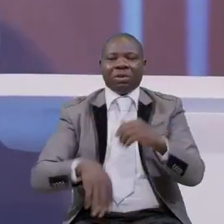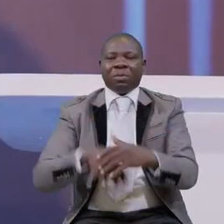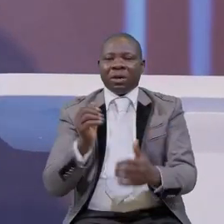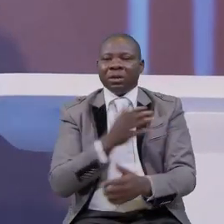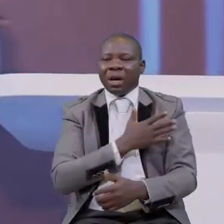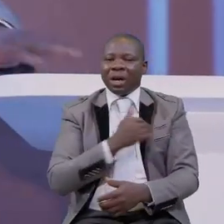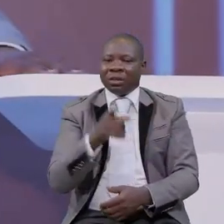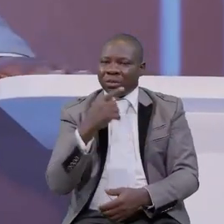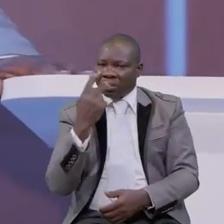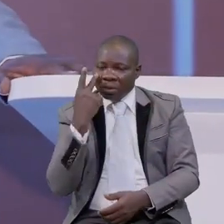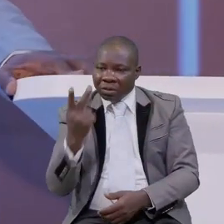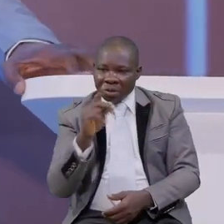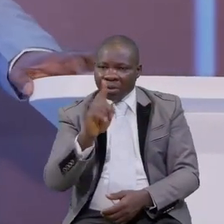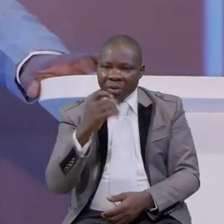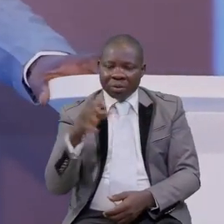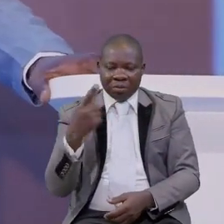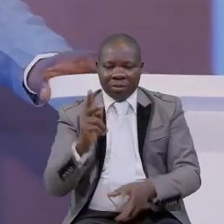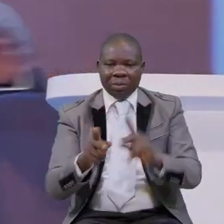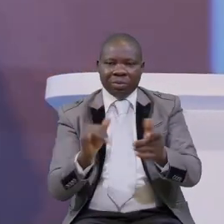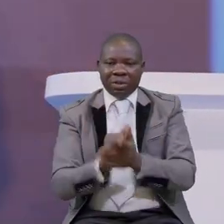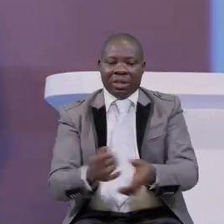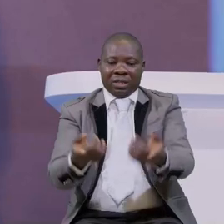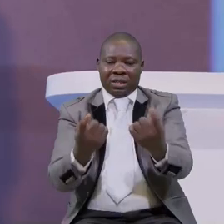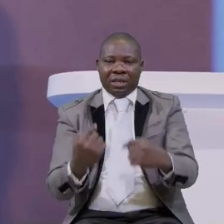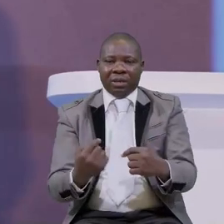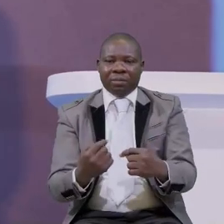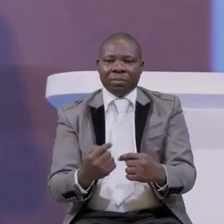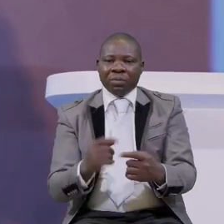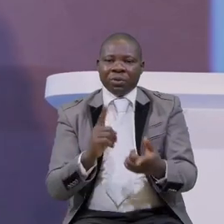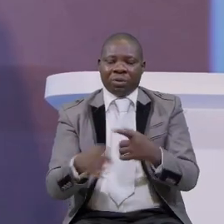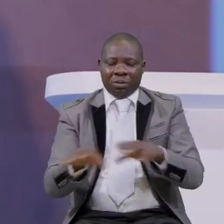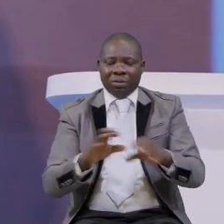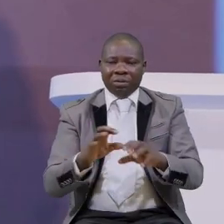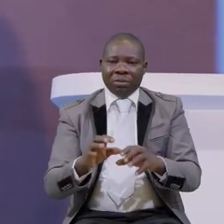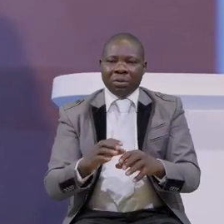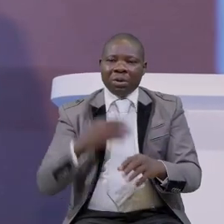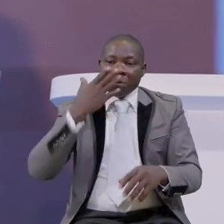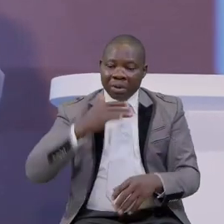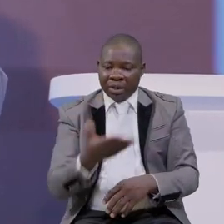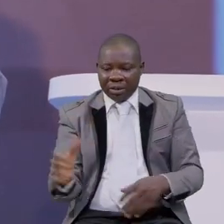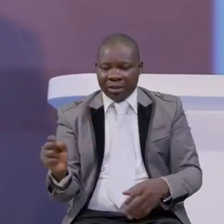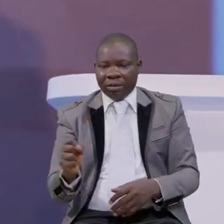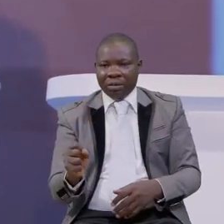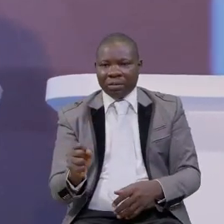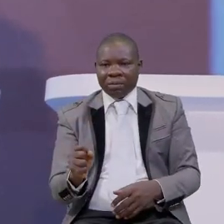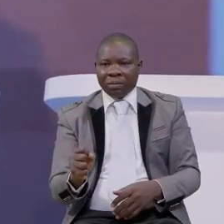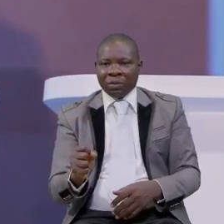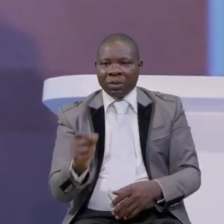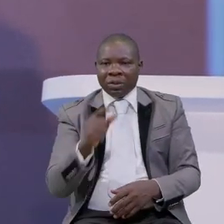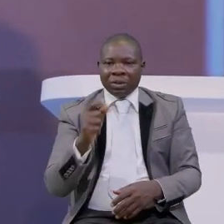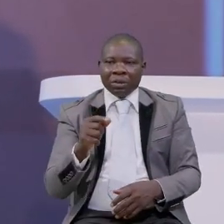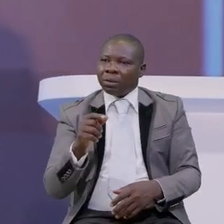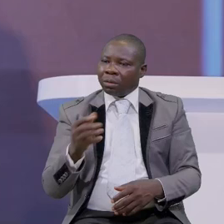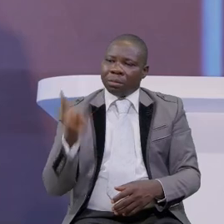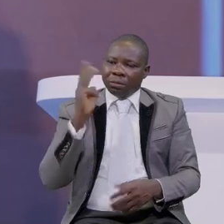Et tu vois l'un d'entre eux, ceux qui sont venus pour manipuler leur gris-gris là. Il a